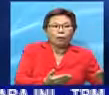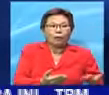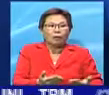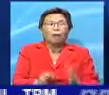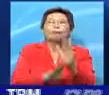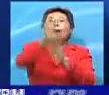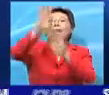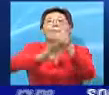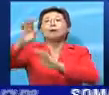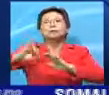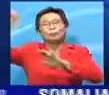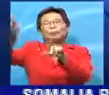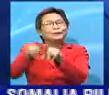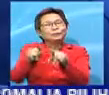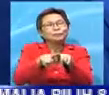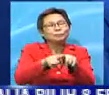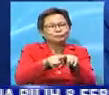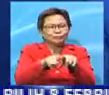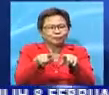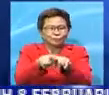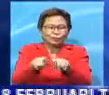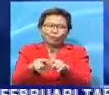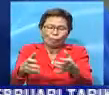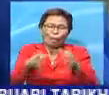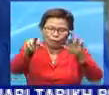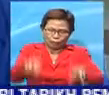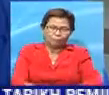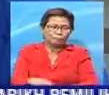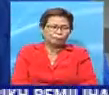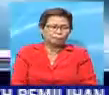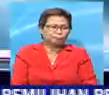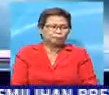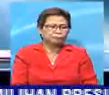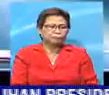Sabah seperti dikendaki oleh masyarakat di sini. Tapi adu-adu untuk negeri Sabah ada